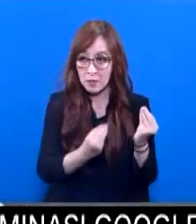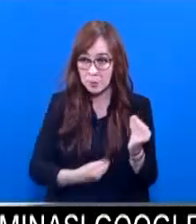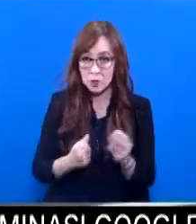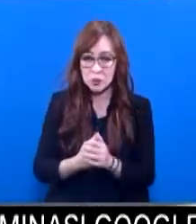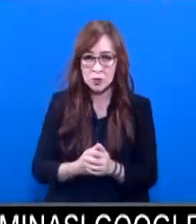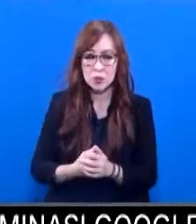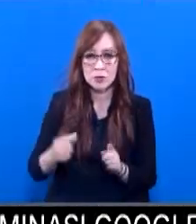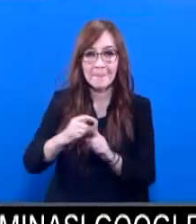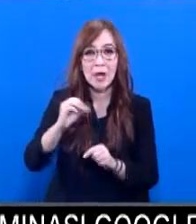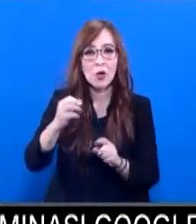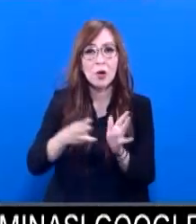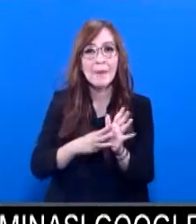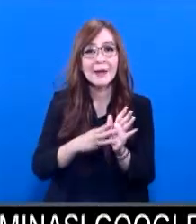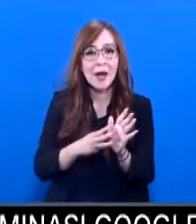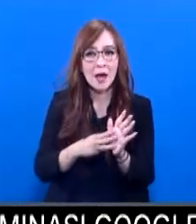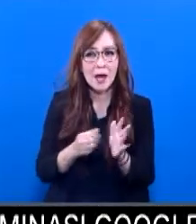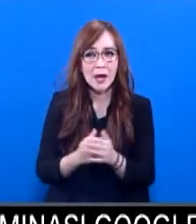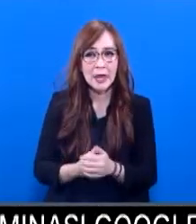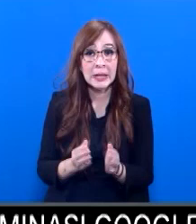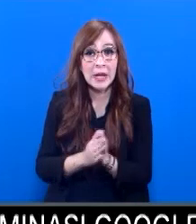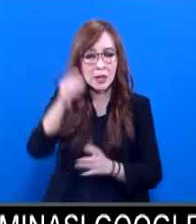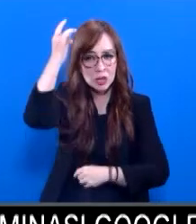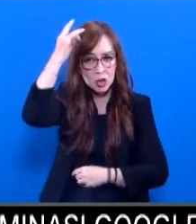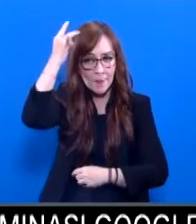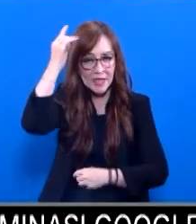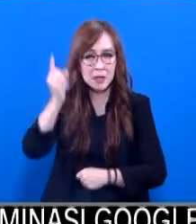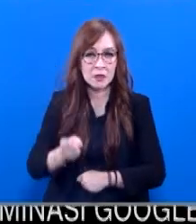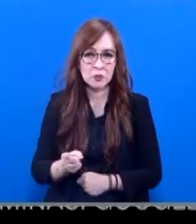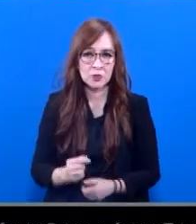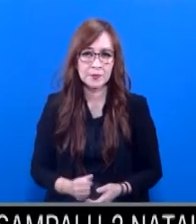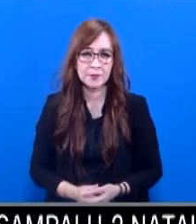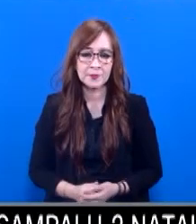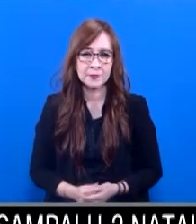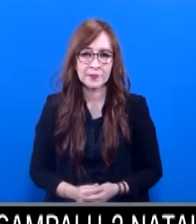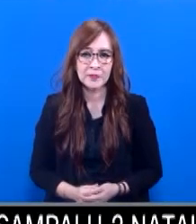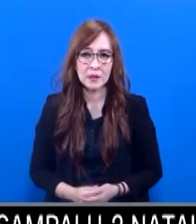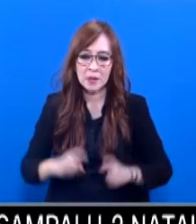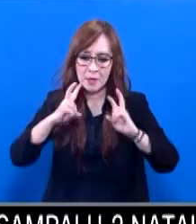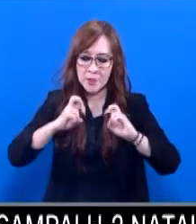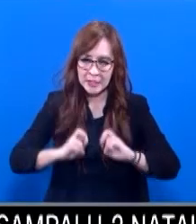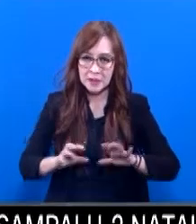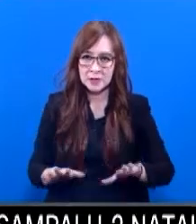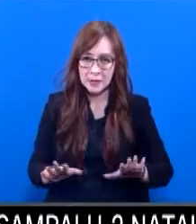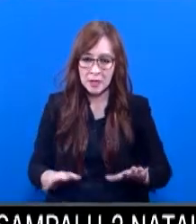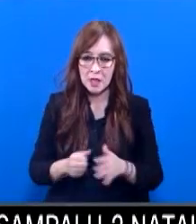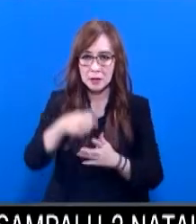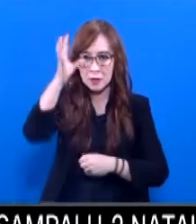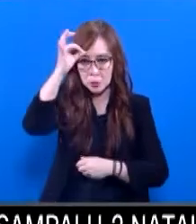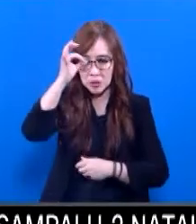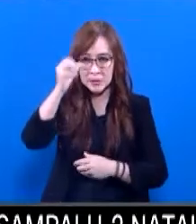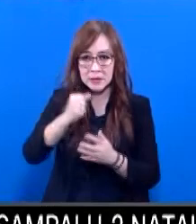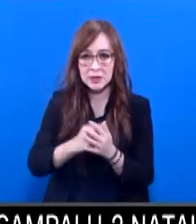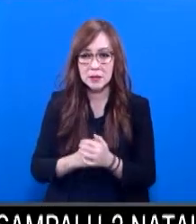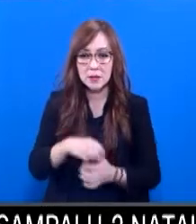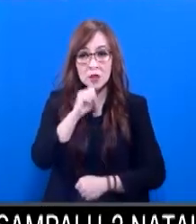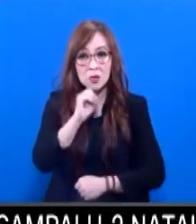dan menyita bus yang menerobos pintu perlintasan kereta api di Sumpiu tersebut. Berdasarkan pemeriksaan sementara, polisi menilai peristiwa ini